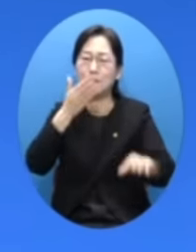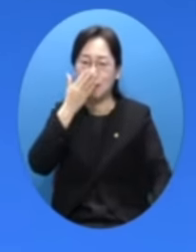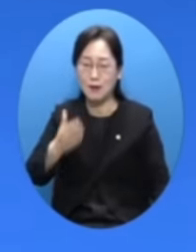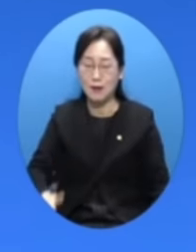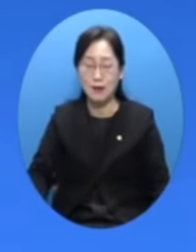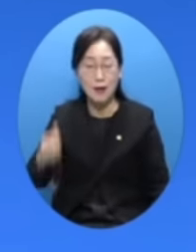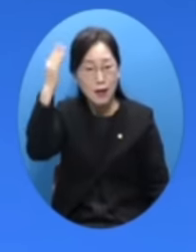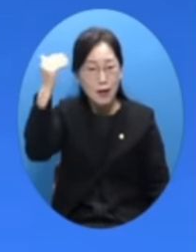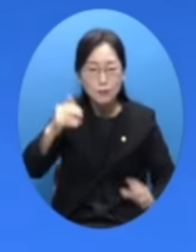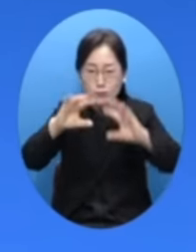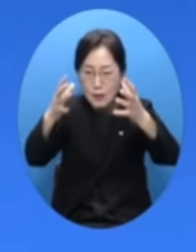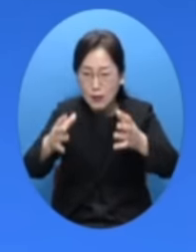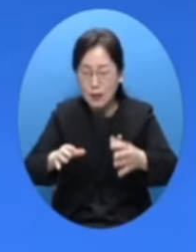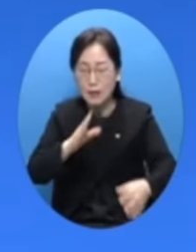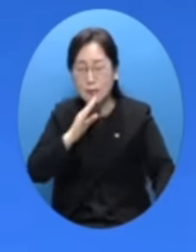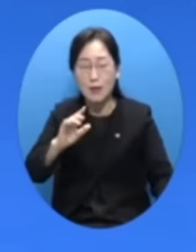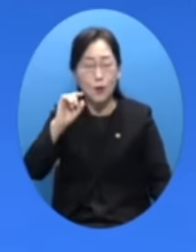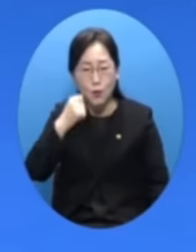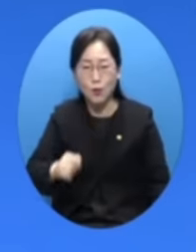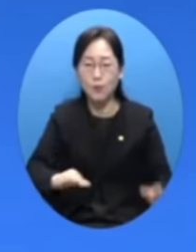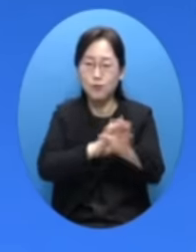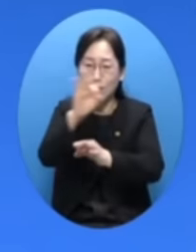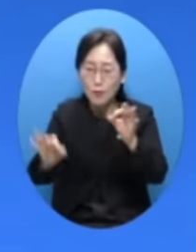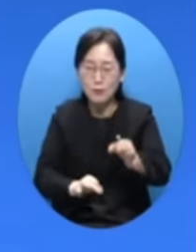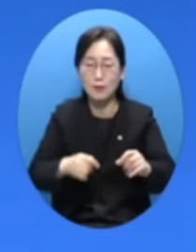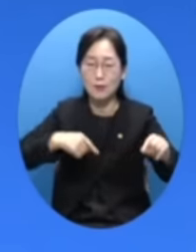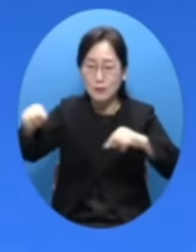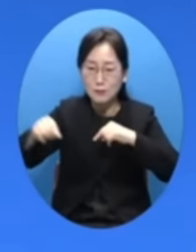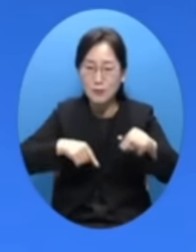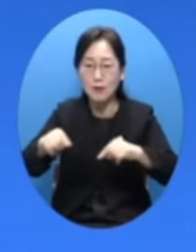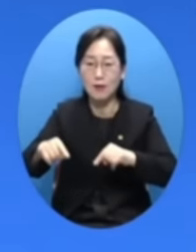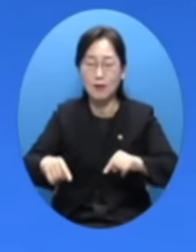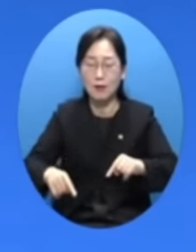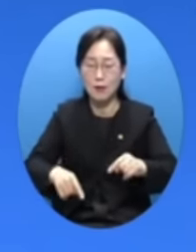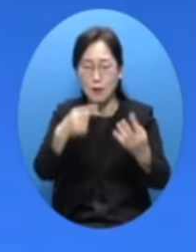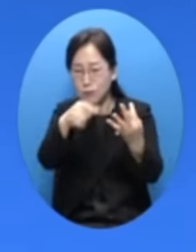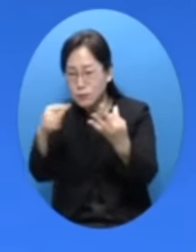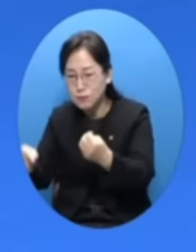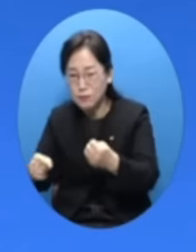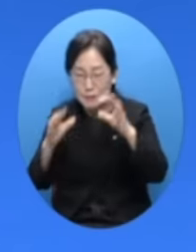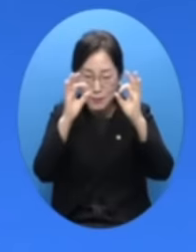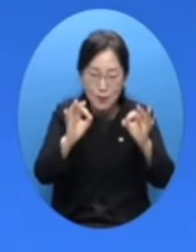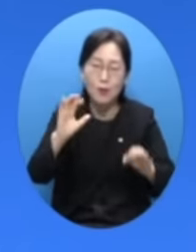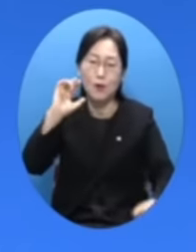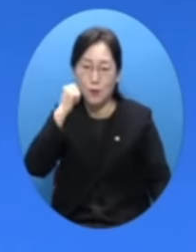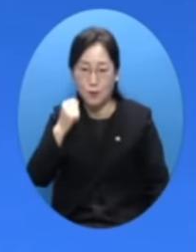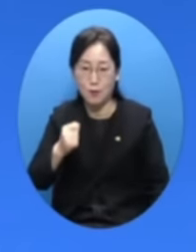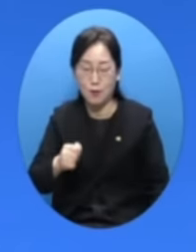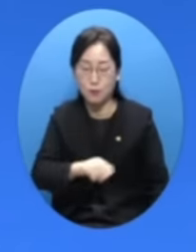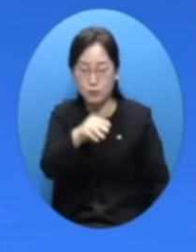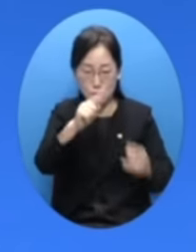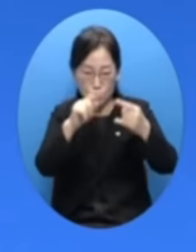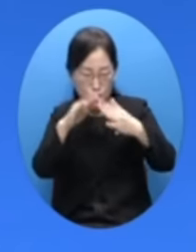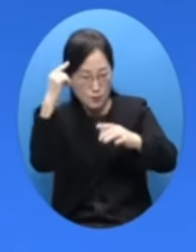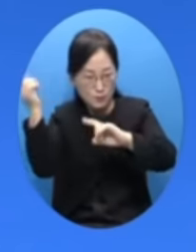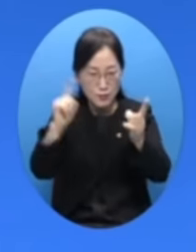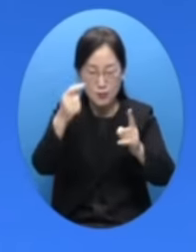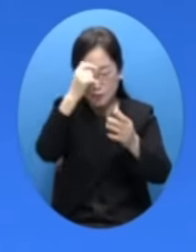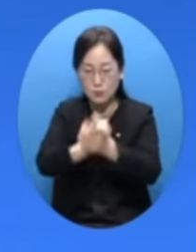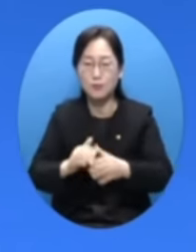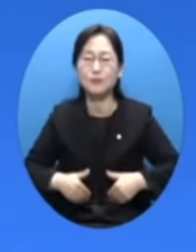대한민국이 지금 참 어렵습니다. 경제적으로, 정치적으로 모든 면에서 어렵습니다. 우리가 일어나야 합니다. 기도해야